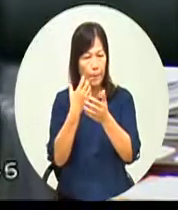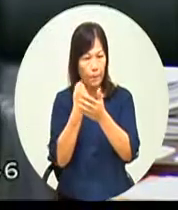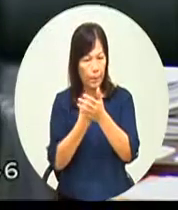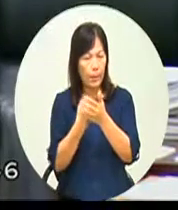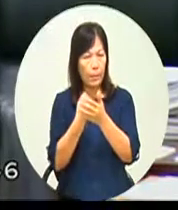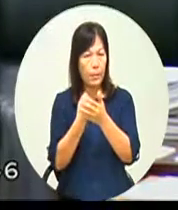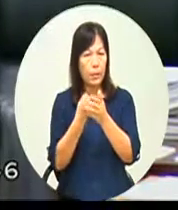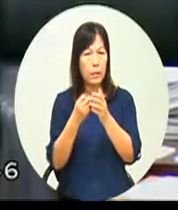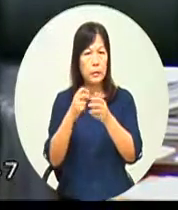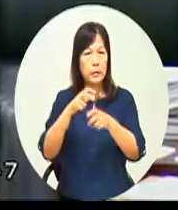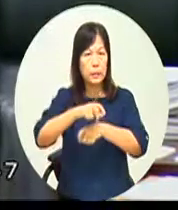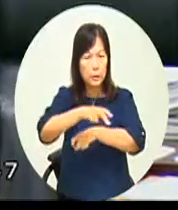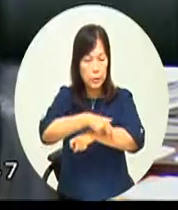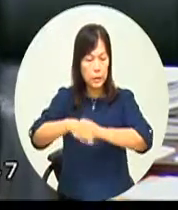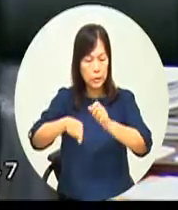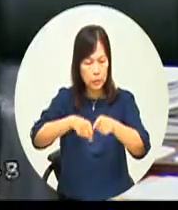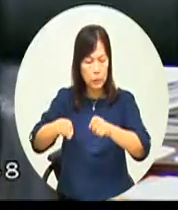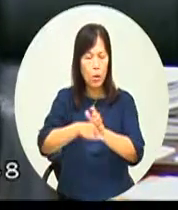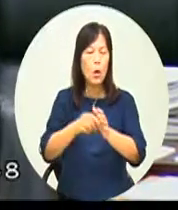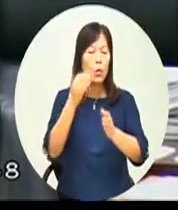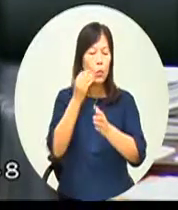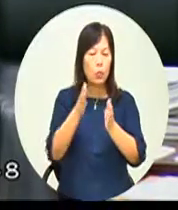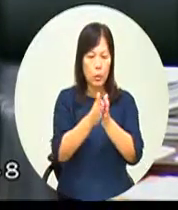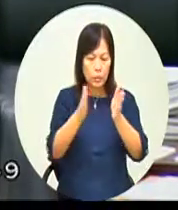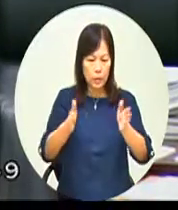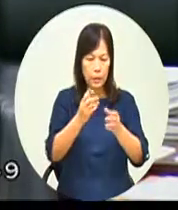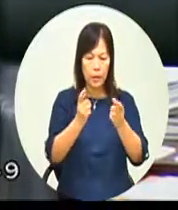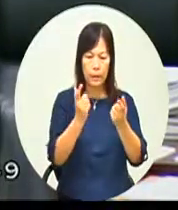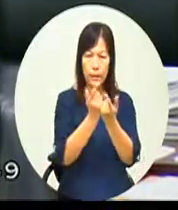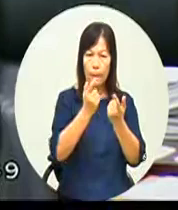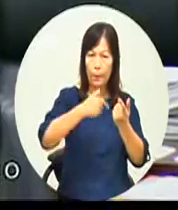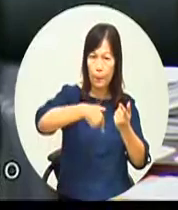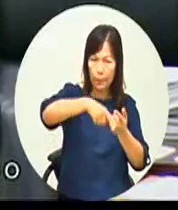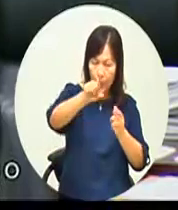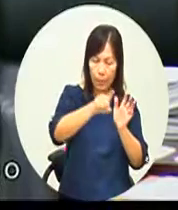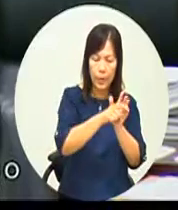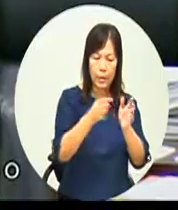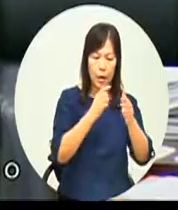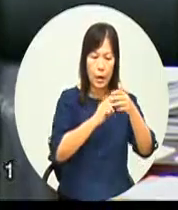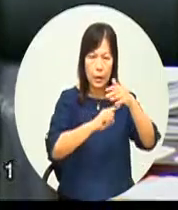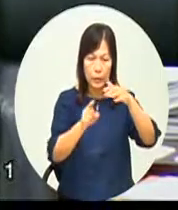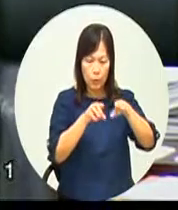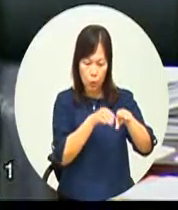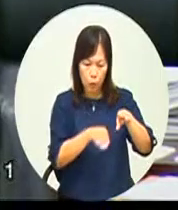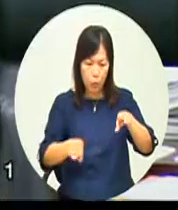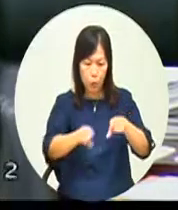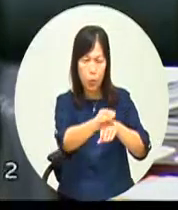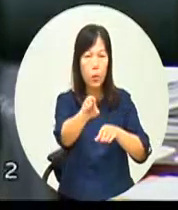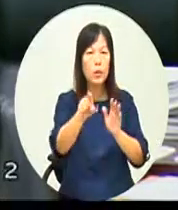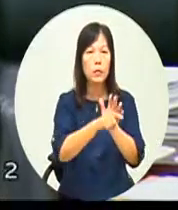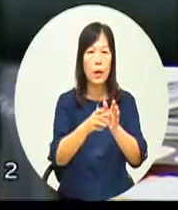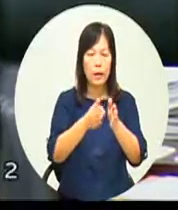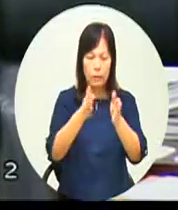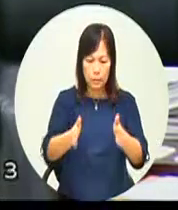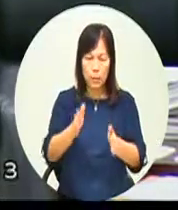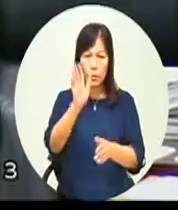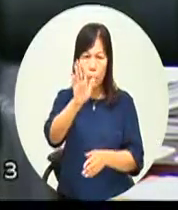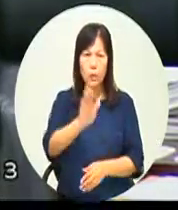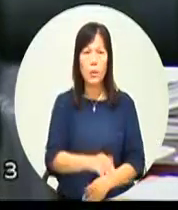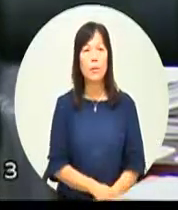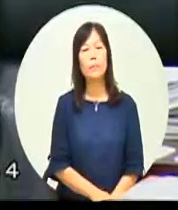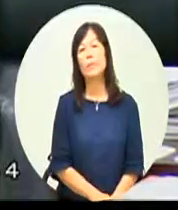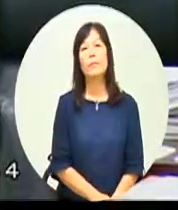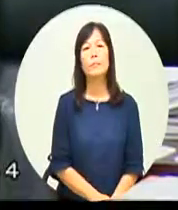到，如果我们加宽北上匝道多一个匝道的一个车道的话，那我